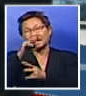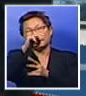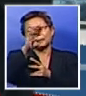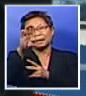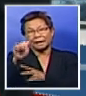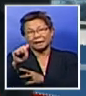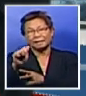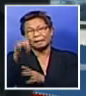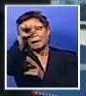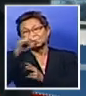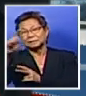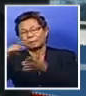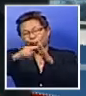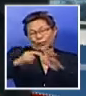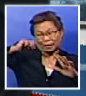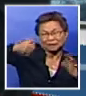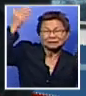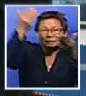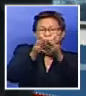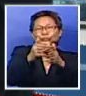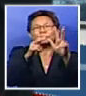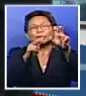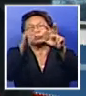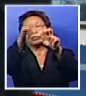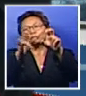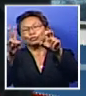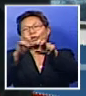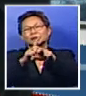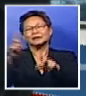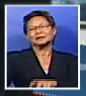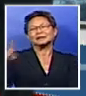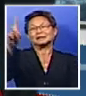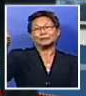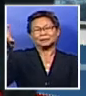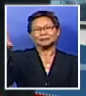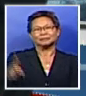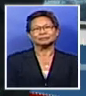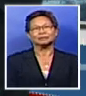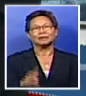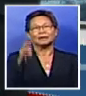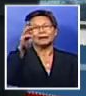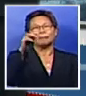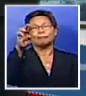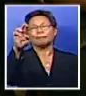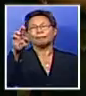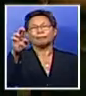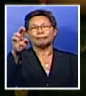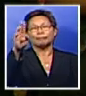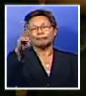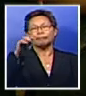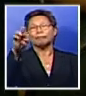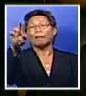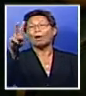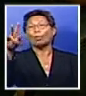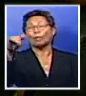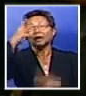All-Star Asia Tenggara yang bermula esok sehingga 30 Julai ini di Damansara. Marvin dalam rangka